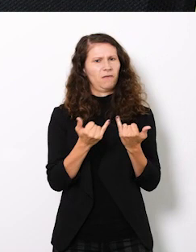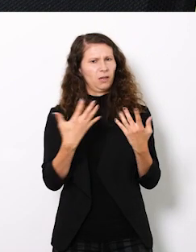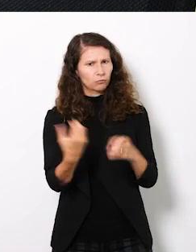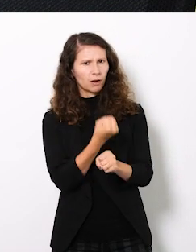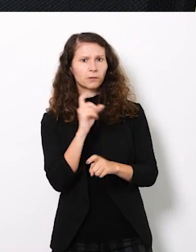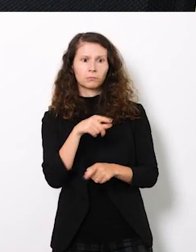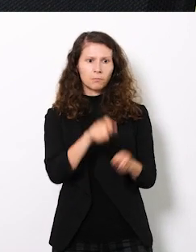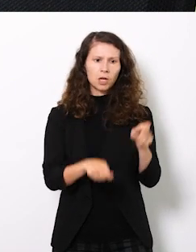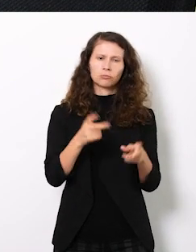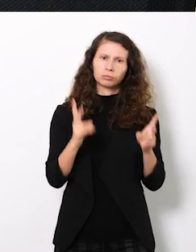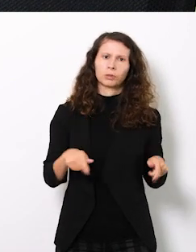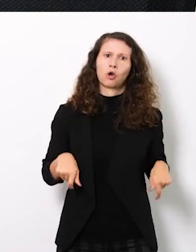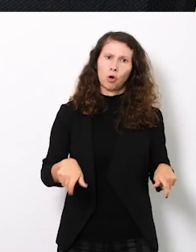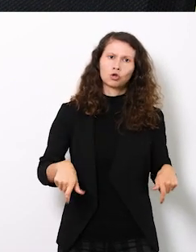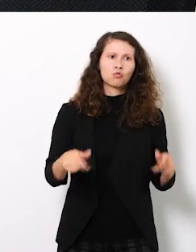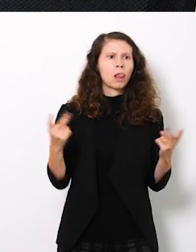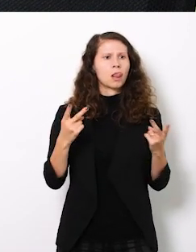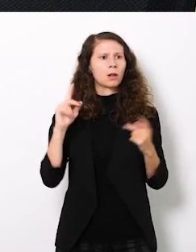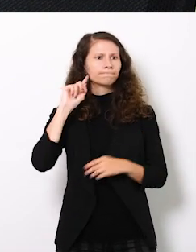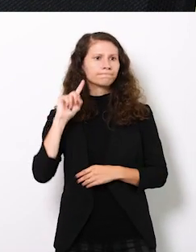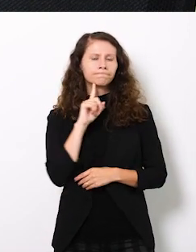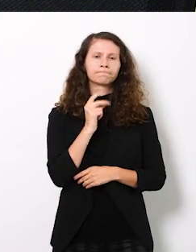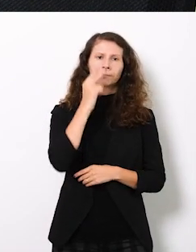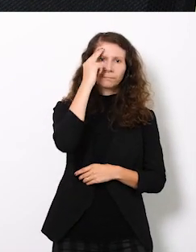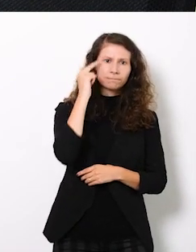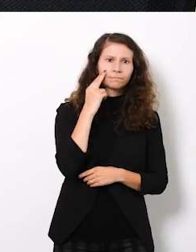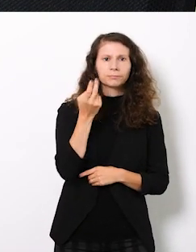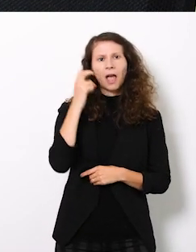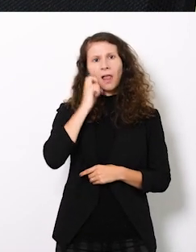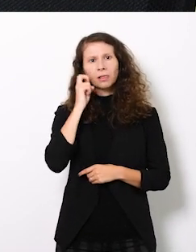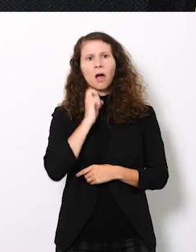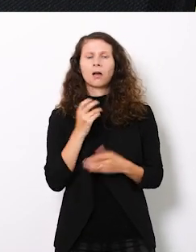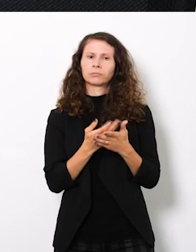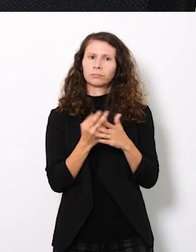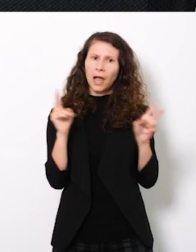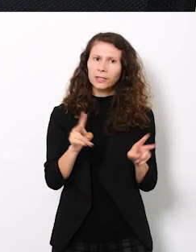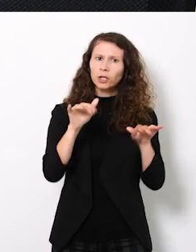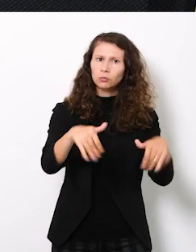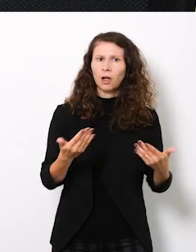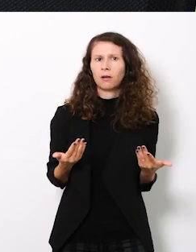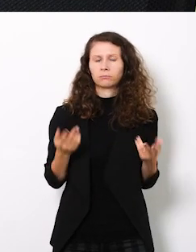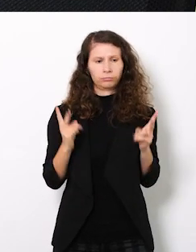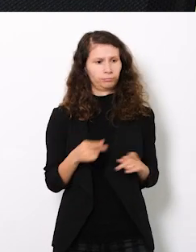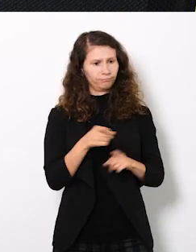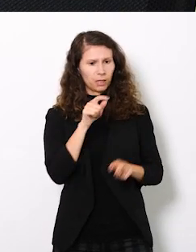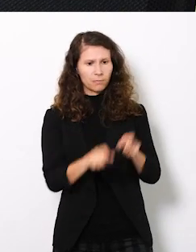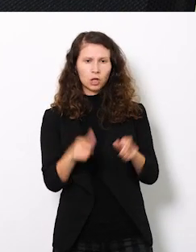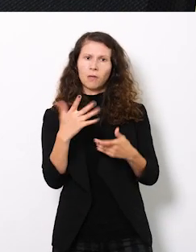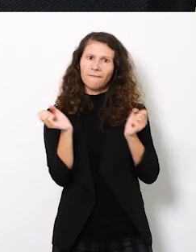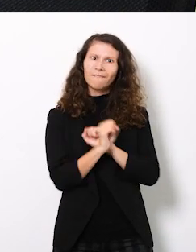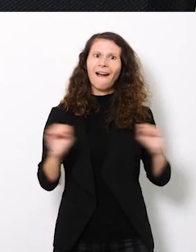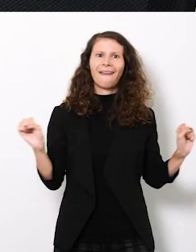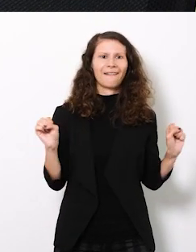eben tatsächlich einen Rollstuhl nutzen, die nichts hören, nichts sehen, die älter sind und deswegen Einschränkungen haben, dass diese Menschen sich freier